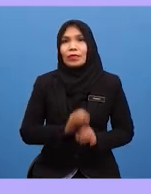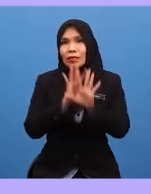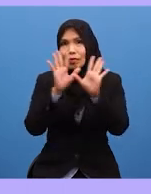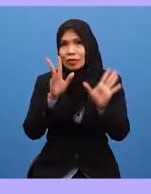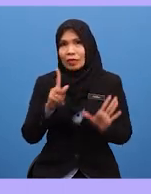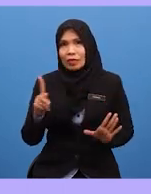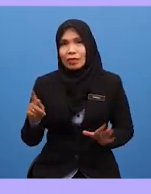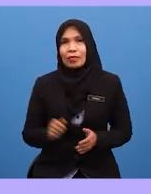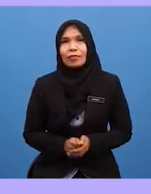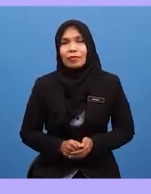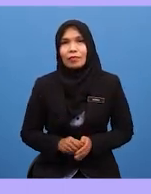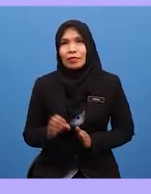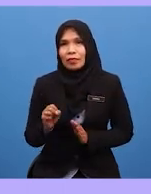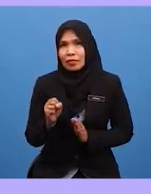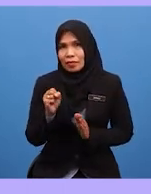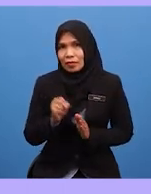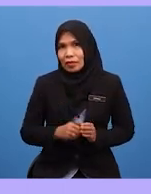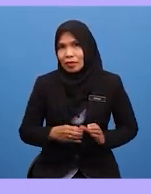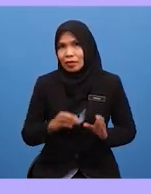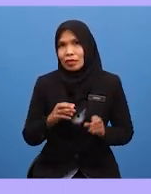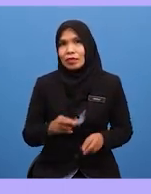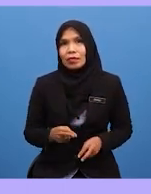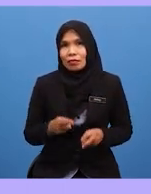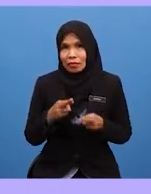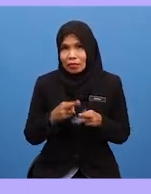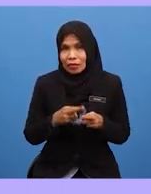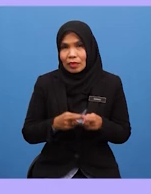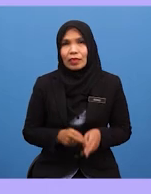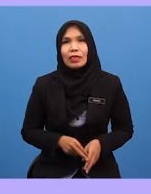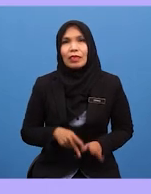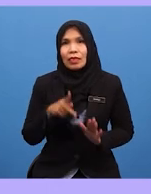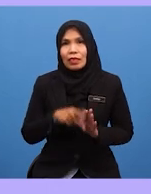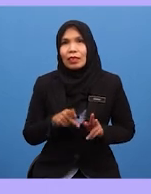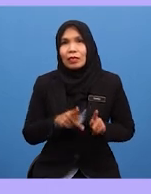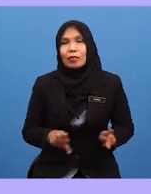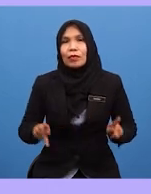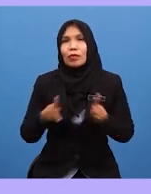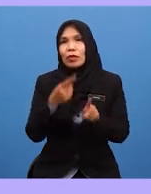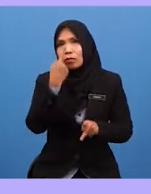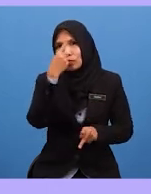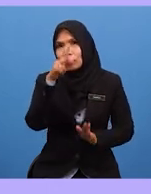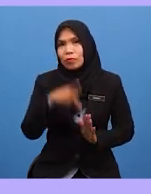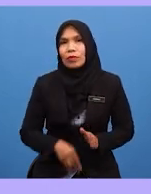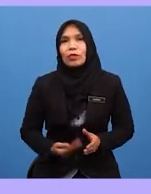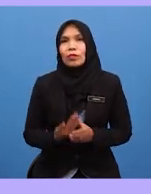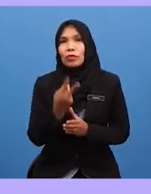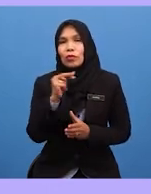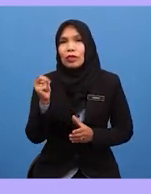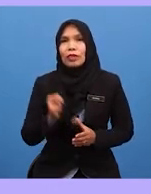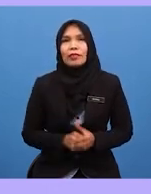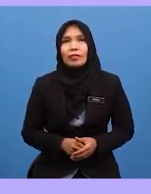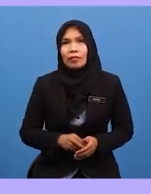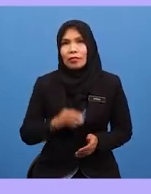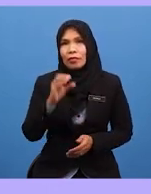menerangkan secara ringkas keperluan untuk pertumbuhan organisma.